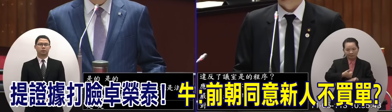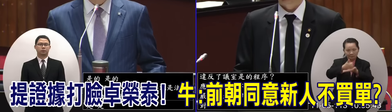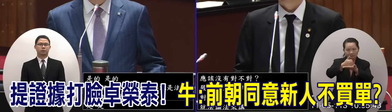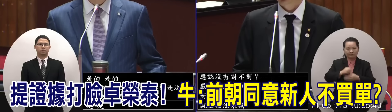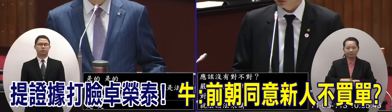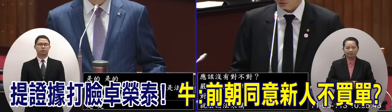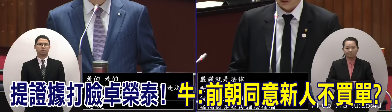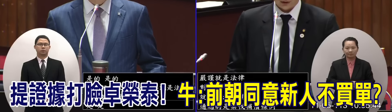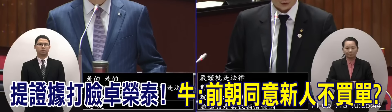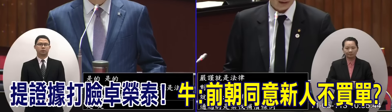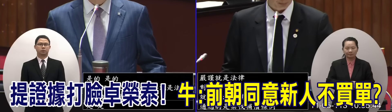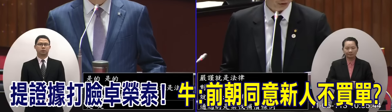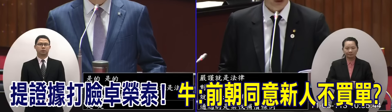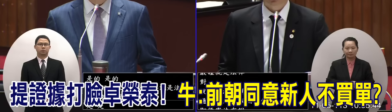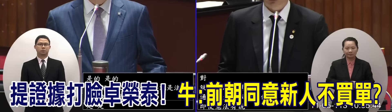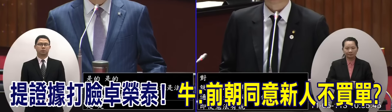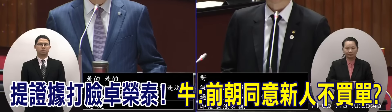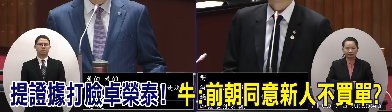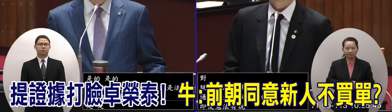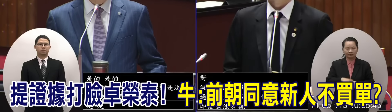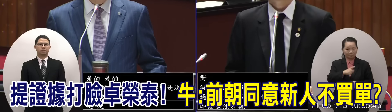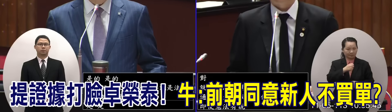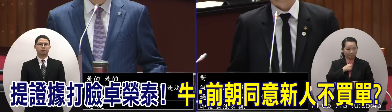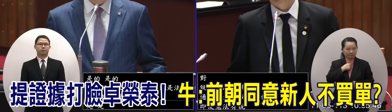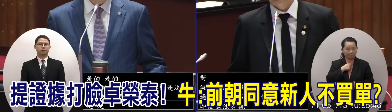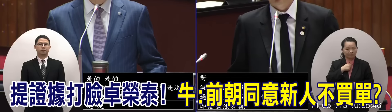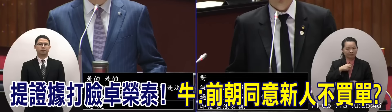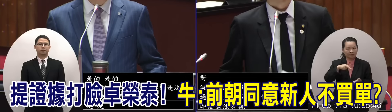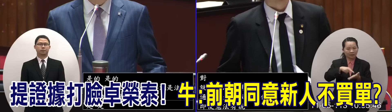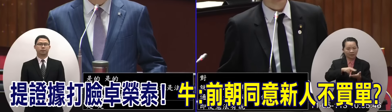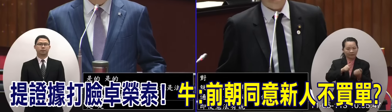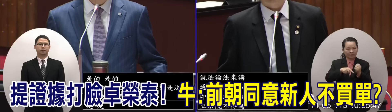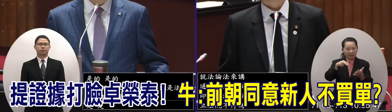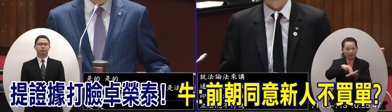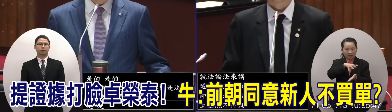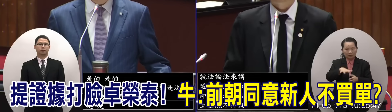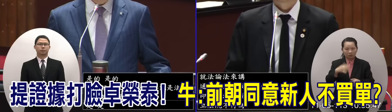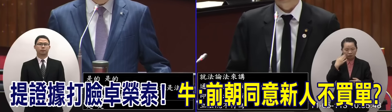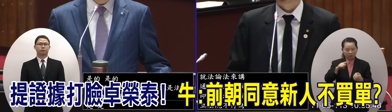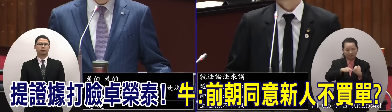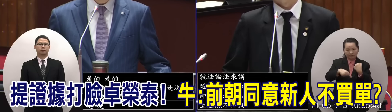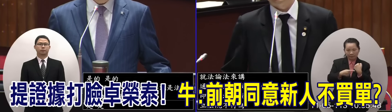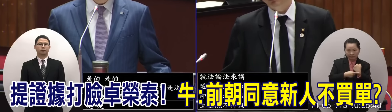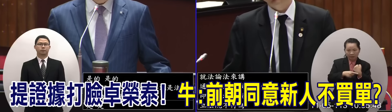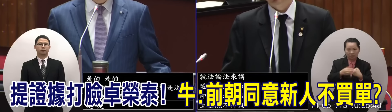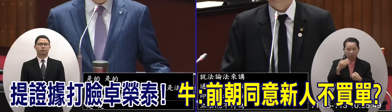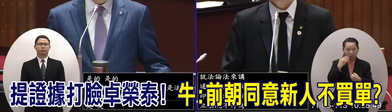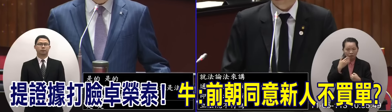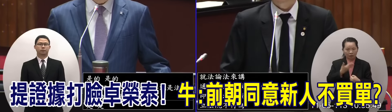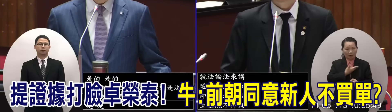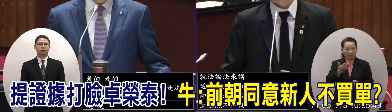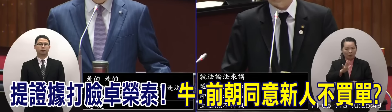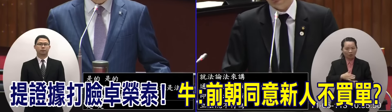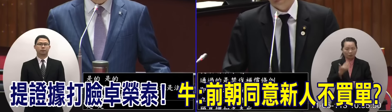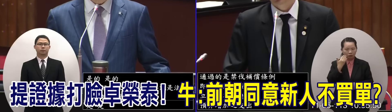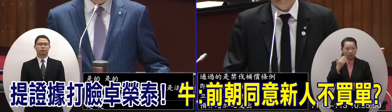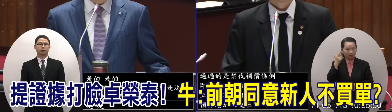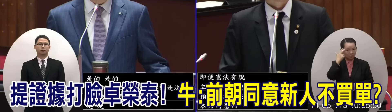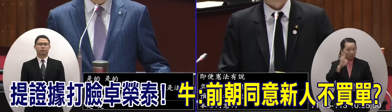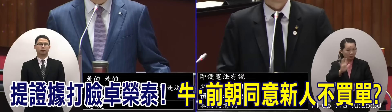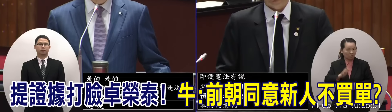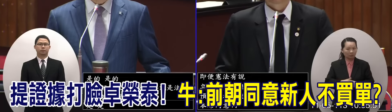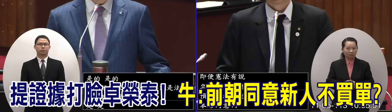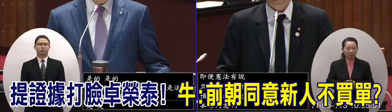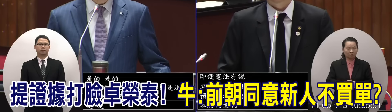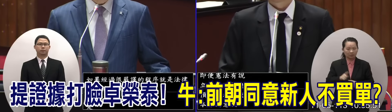个我希望哦，这个卓院长必须要了解立法院的立场。如果我们在这个法条上有所让步，或者是不坚持的话，变